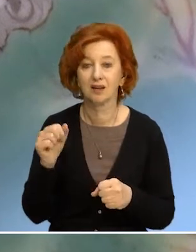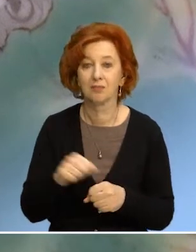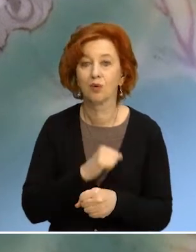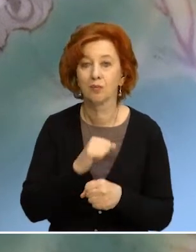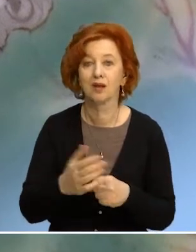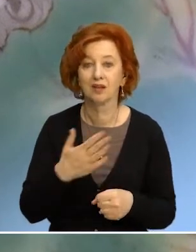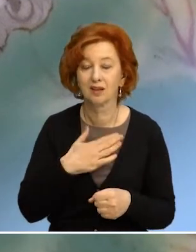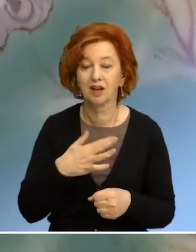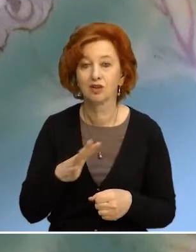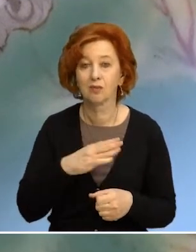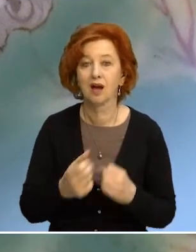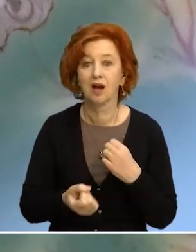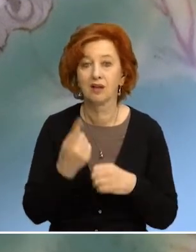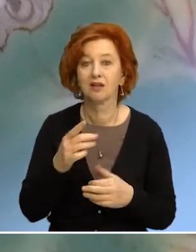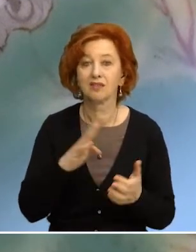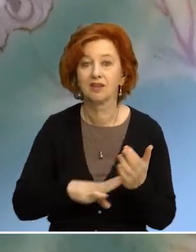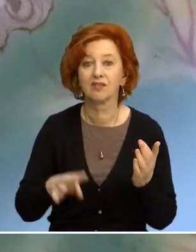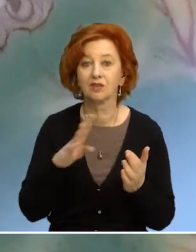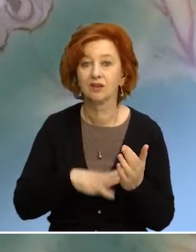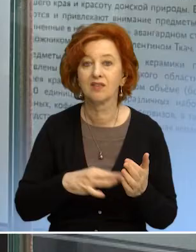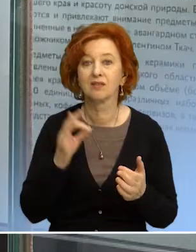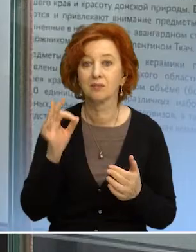гитлеровцы, оказалось, что на